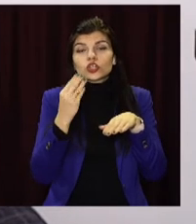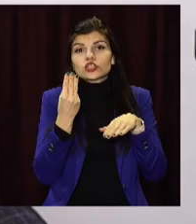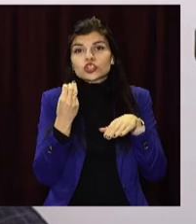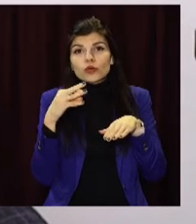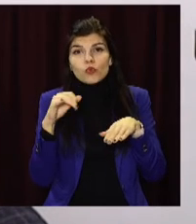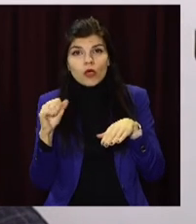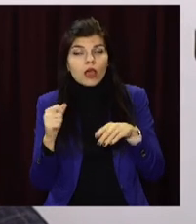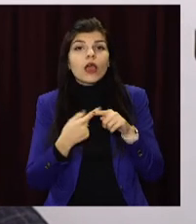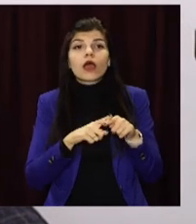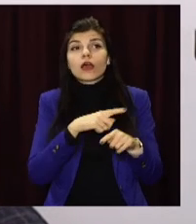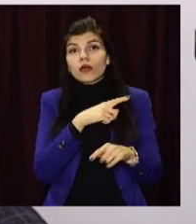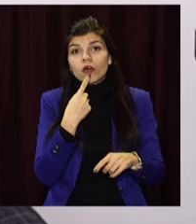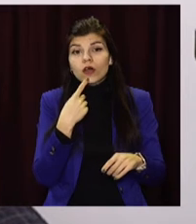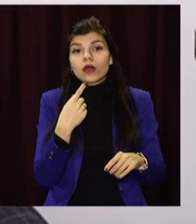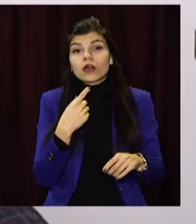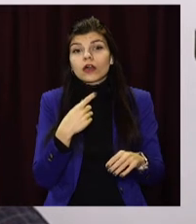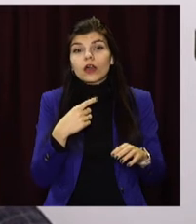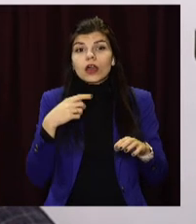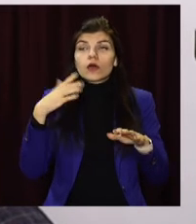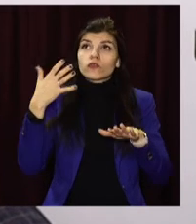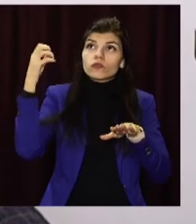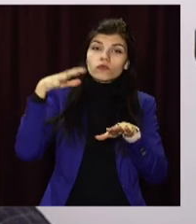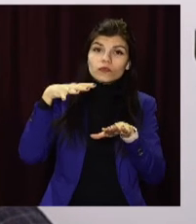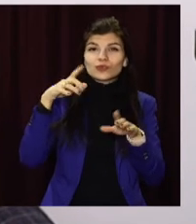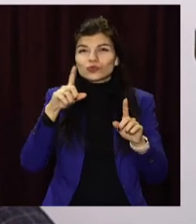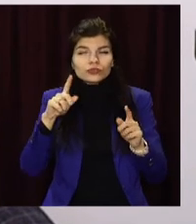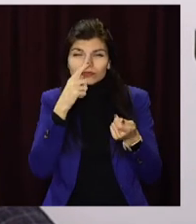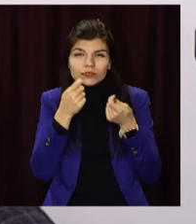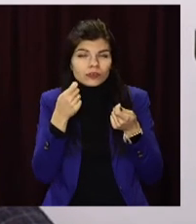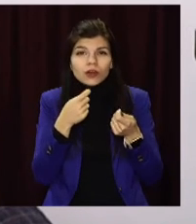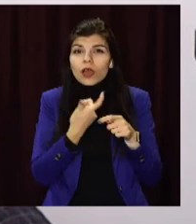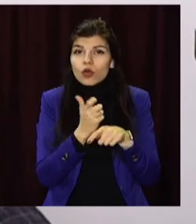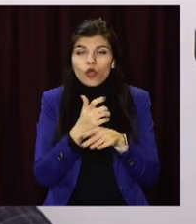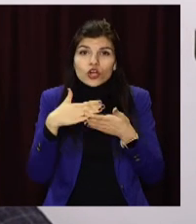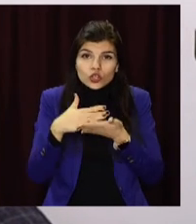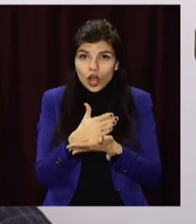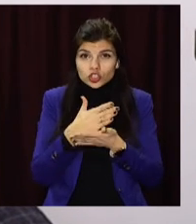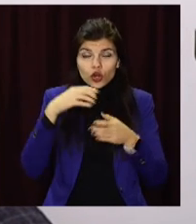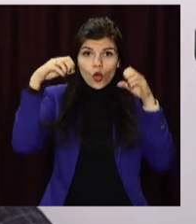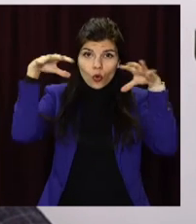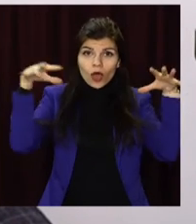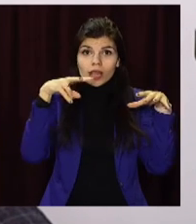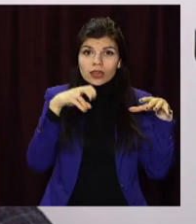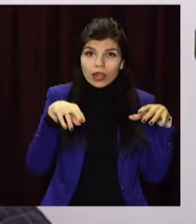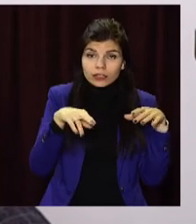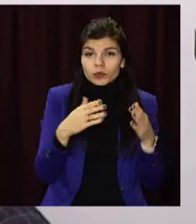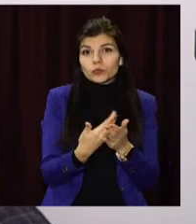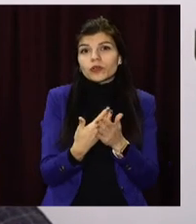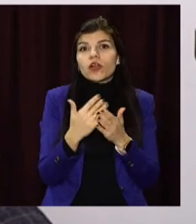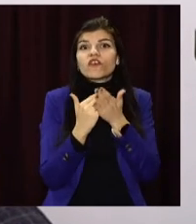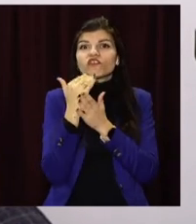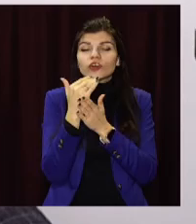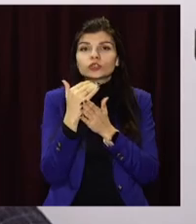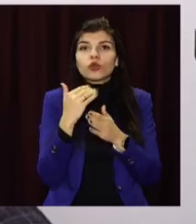нас передбачено, що у нас встановлено тільки LED-освітлення. Це, по-перше, це дуже якісне освітлення, по-друге, високий